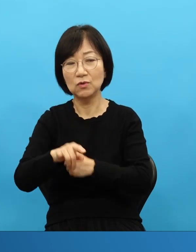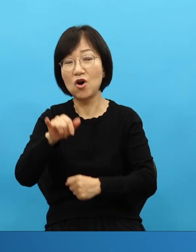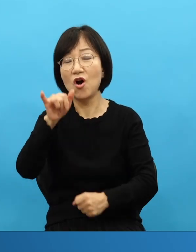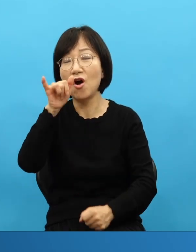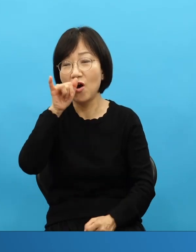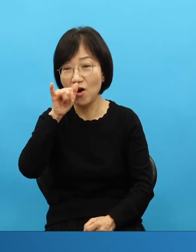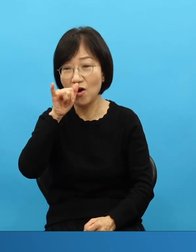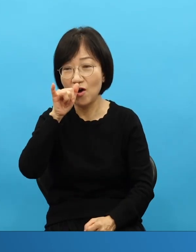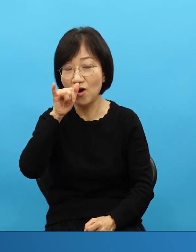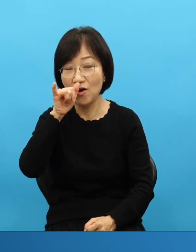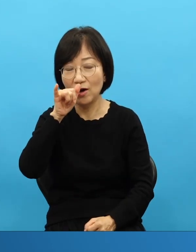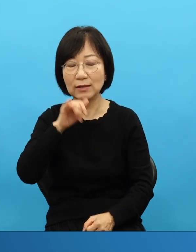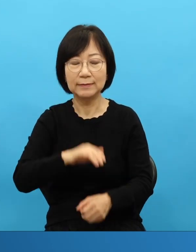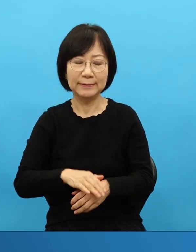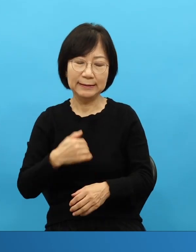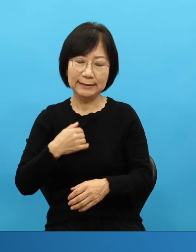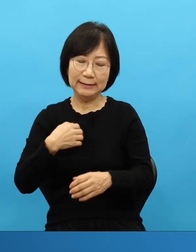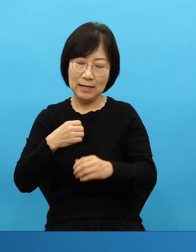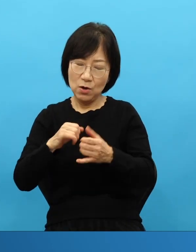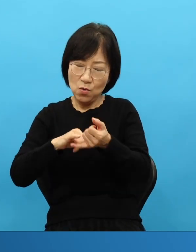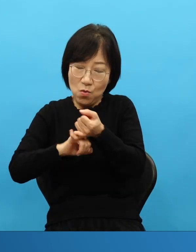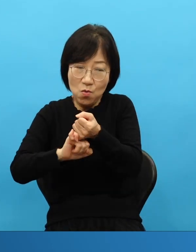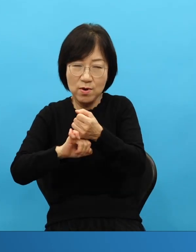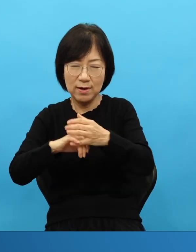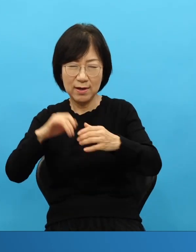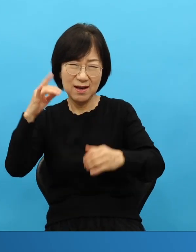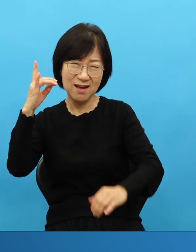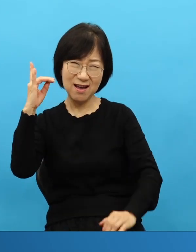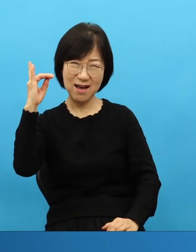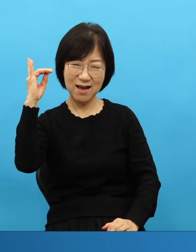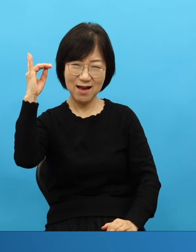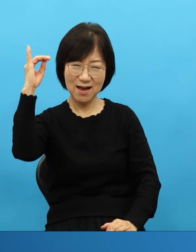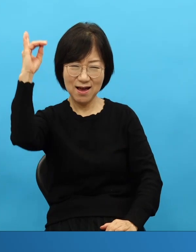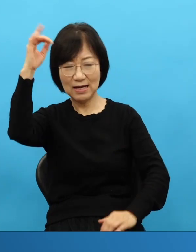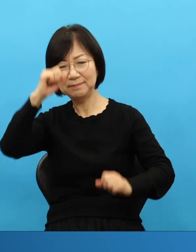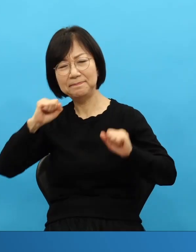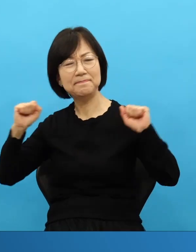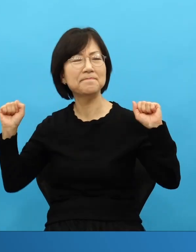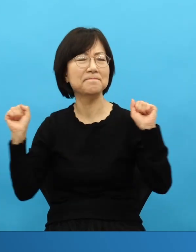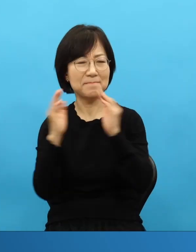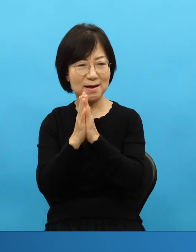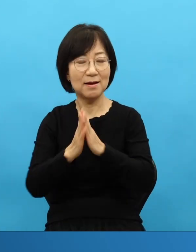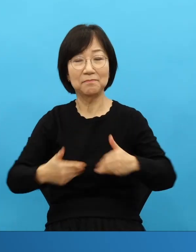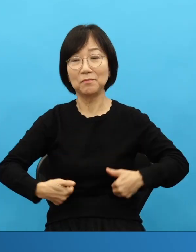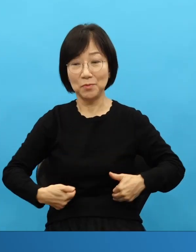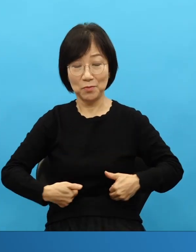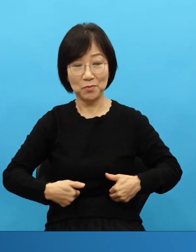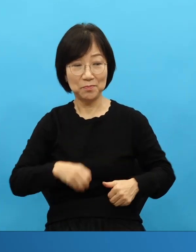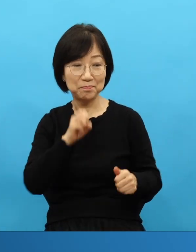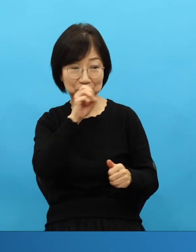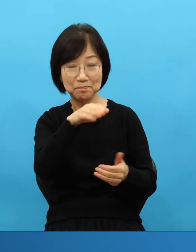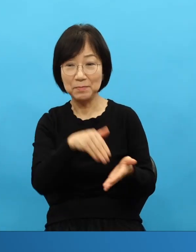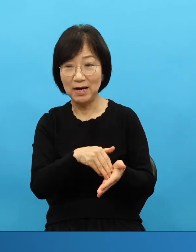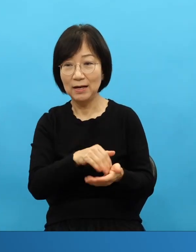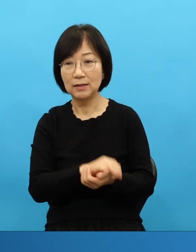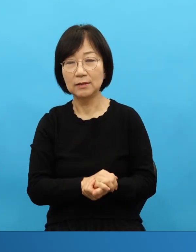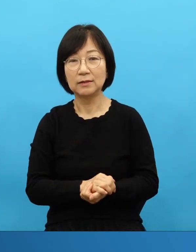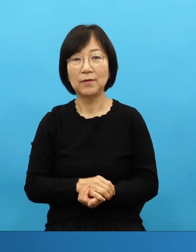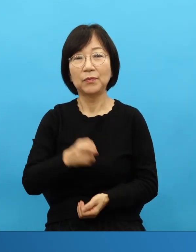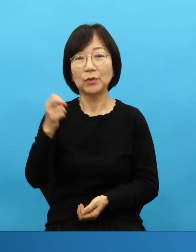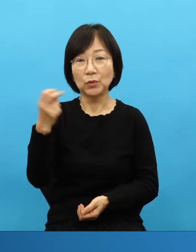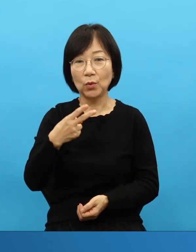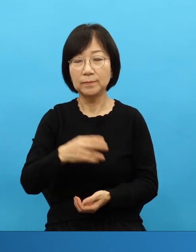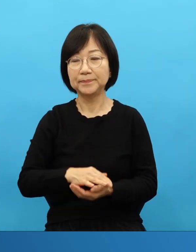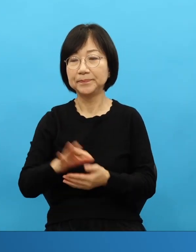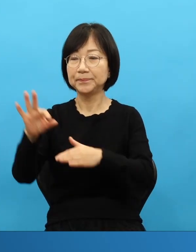a 골리앗과 cause. 싸울 이유 있다고 He had a 말했어요. cause to fight against Goliath. 심지어 왕이 한 얘기입니다. And then